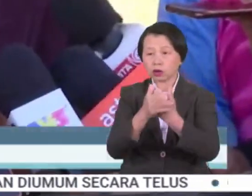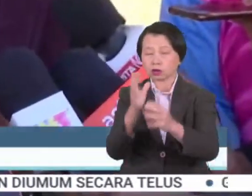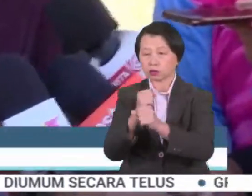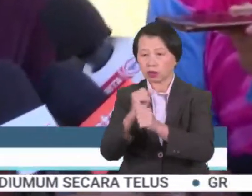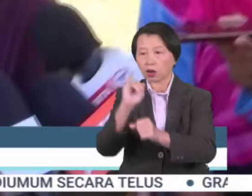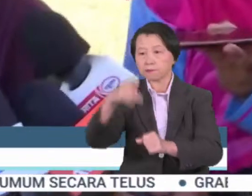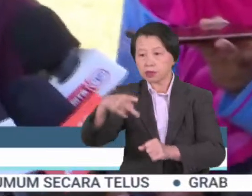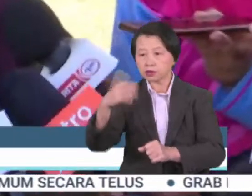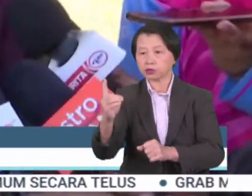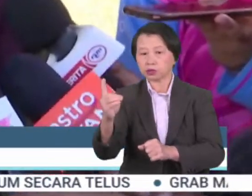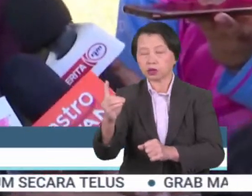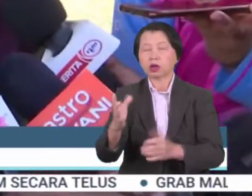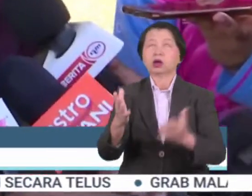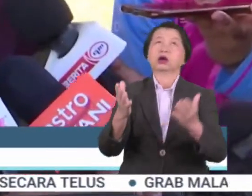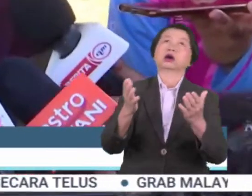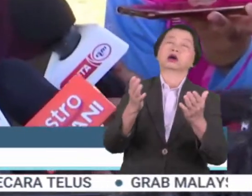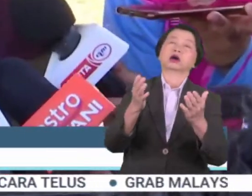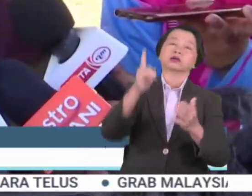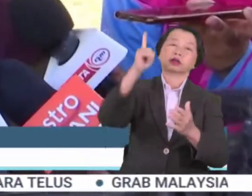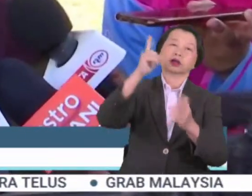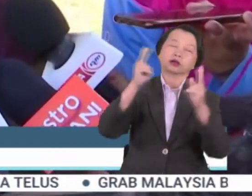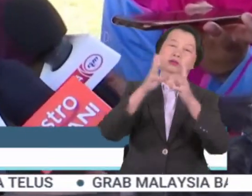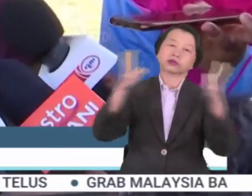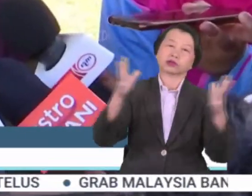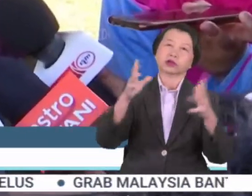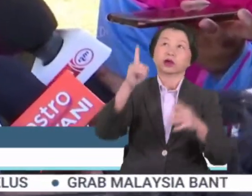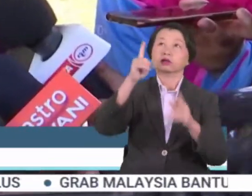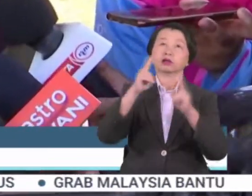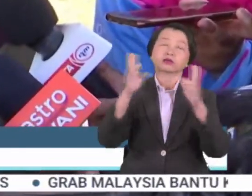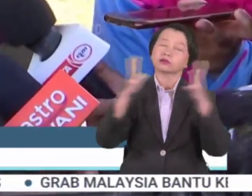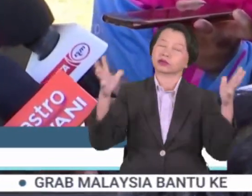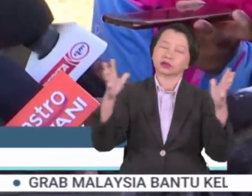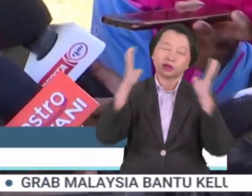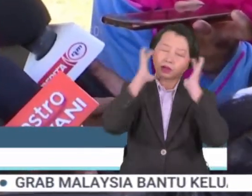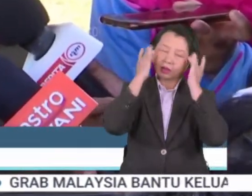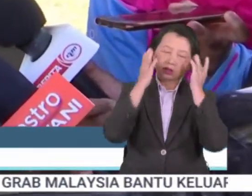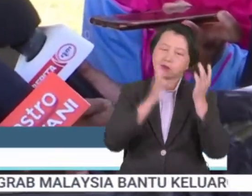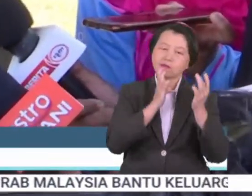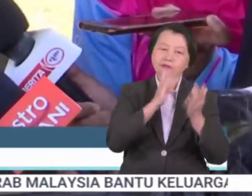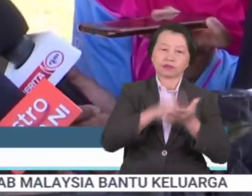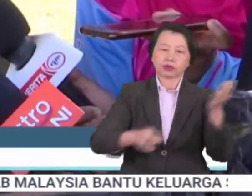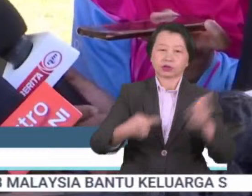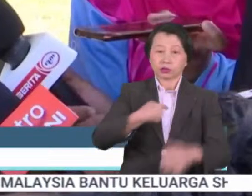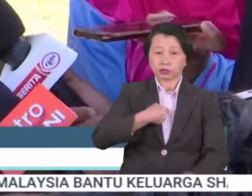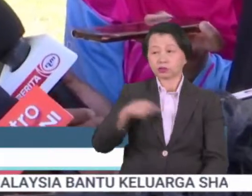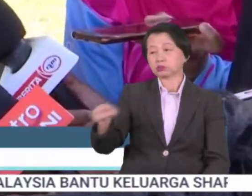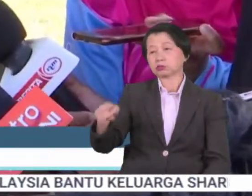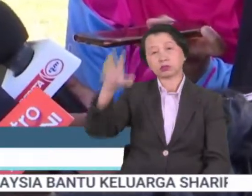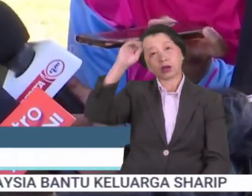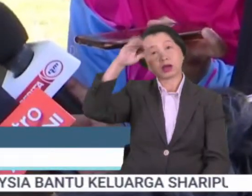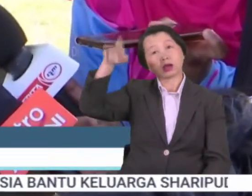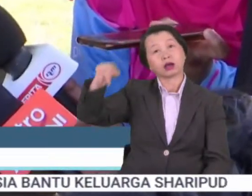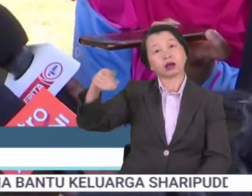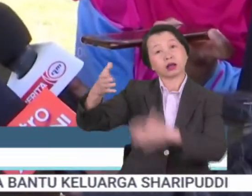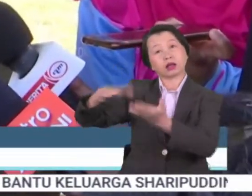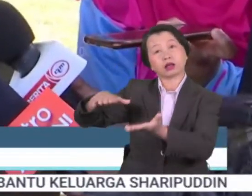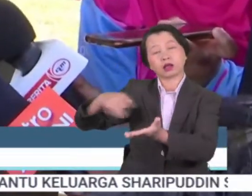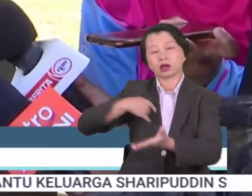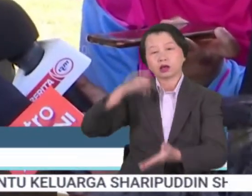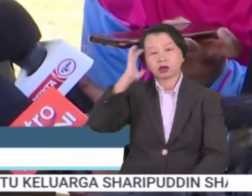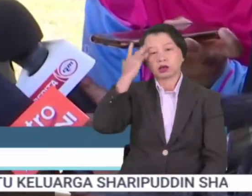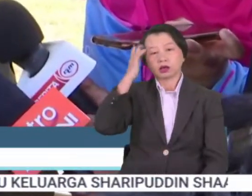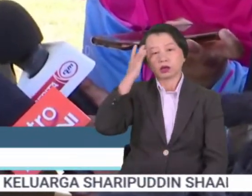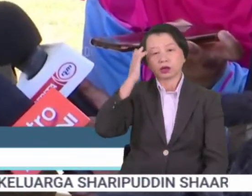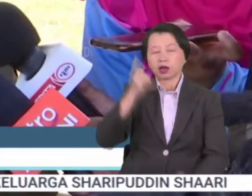ipd allahuakbar allahuakbar tak tahu Nak cakap apa saya sebagai adik dia Saya tak